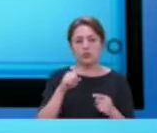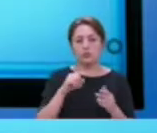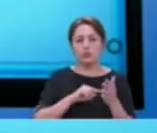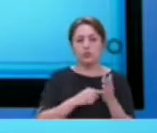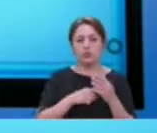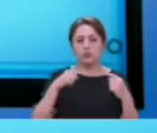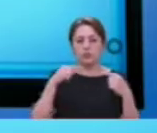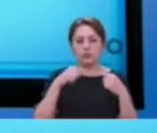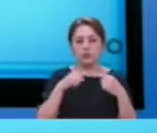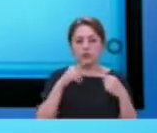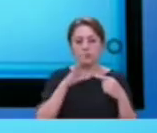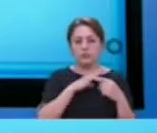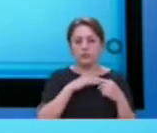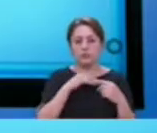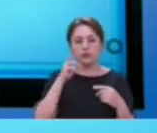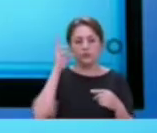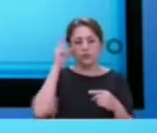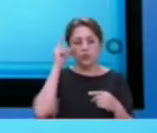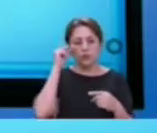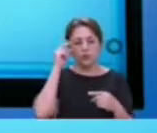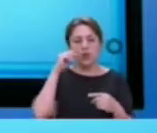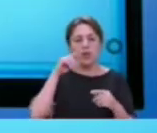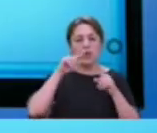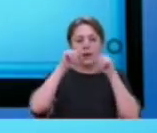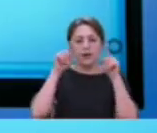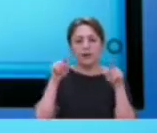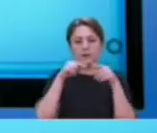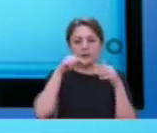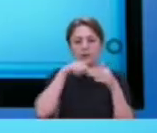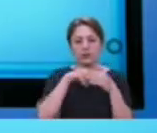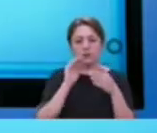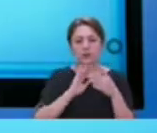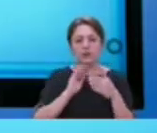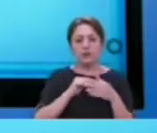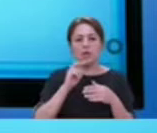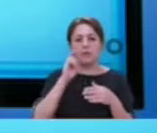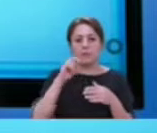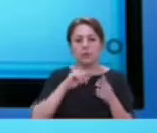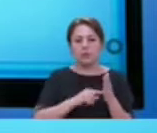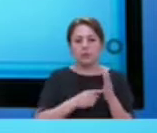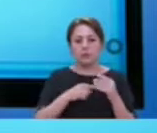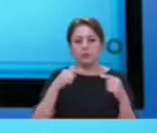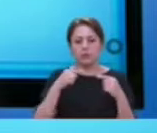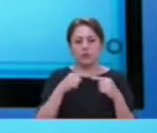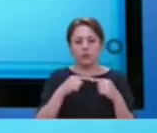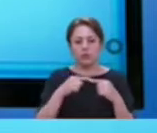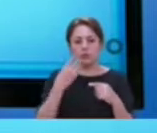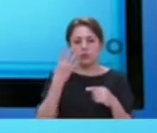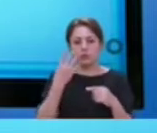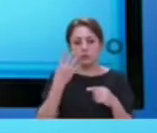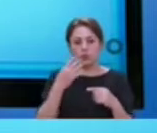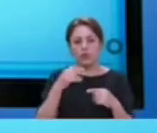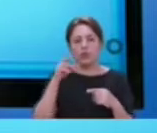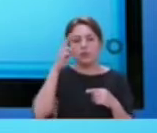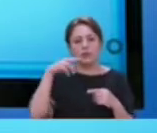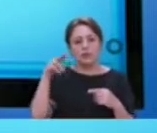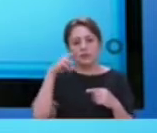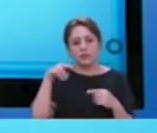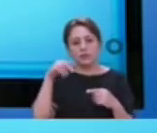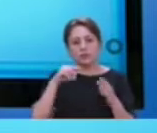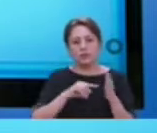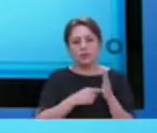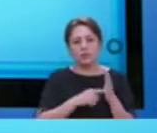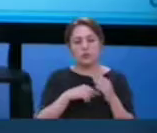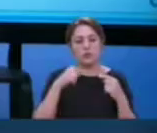mos keluvchi sonni qavs ichida yozib qo'yar ekamiz. B nuqtaga mos keluvchi son 4. D nuqtaga mos keluvchi